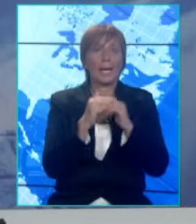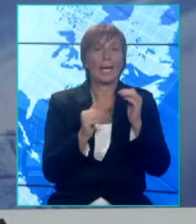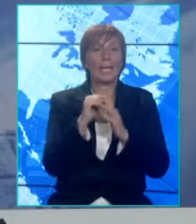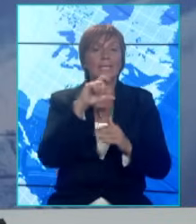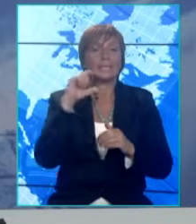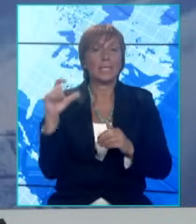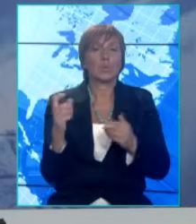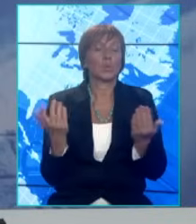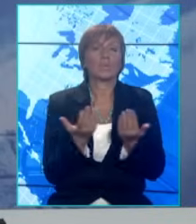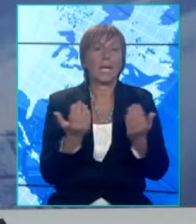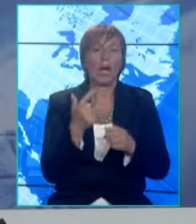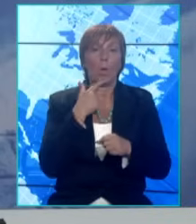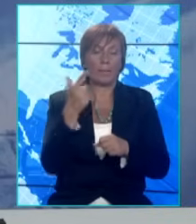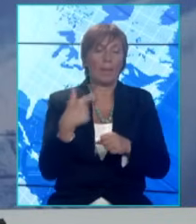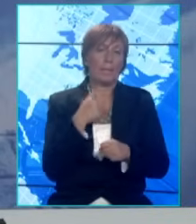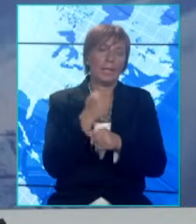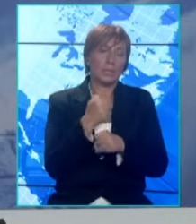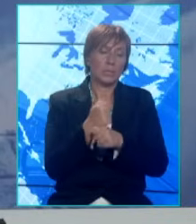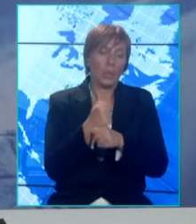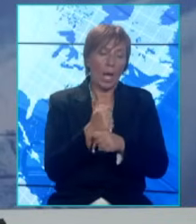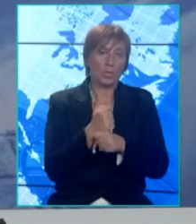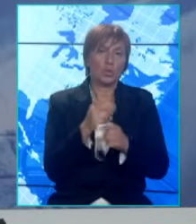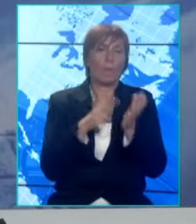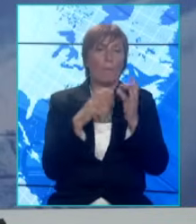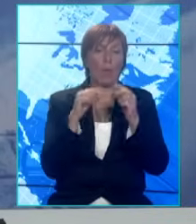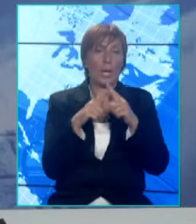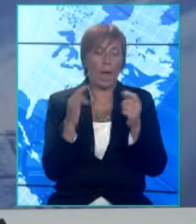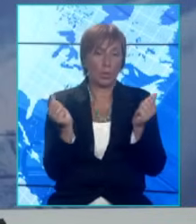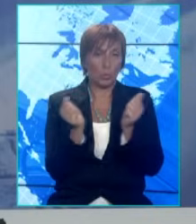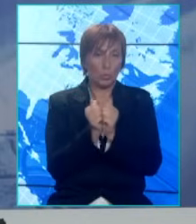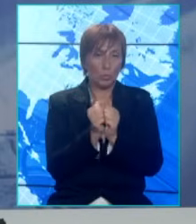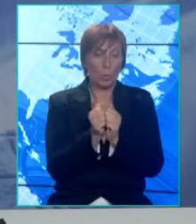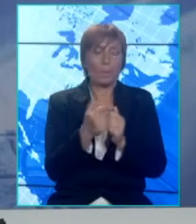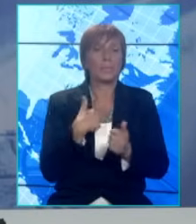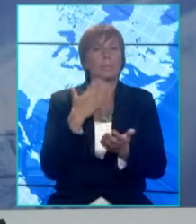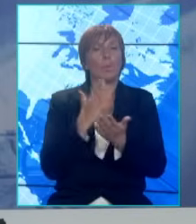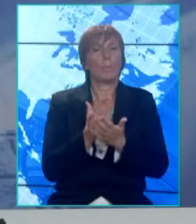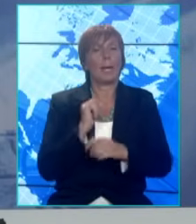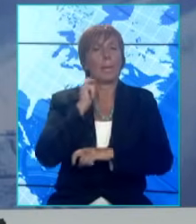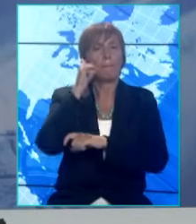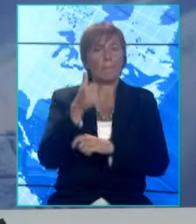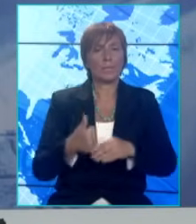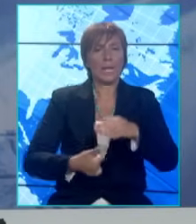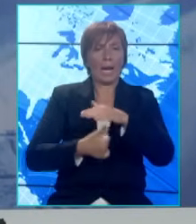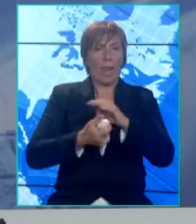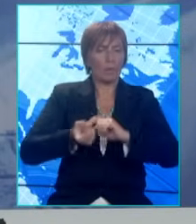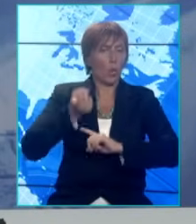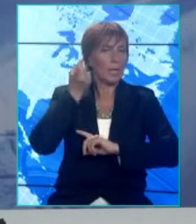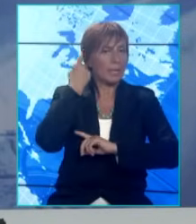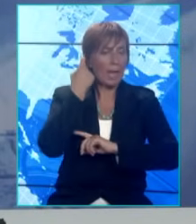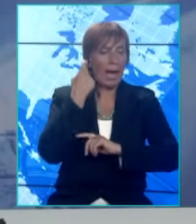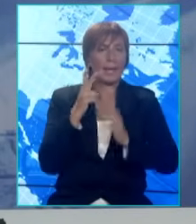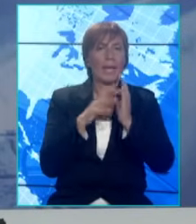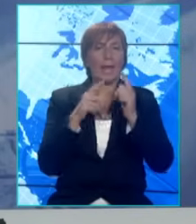institucionalno, kao što rekoh, opet surađujemo sa NATO-om i to je vrlo vidljivo. Imali smo posjet glavnog tajnika NATO-a, imali smo